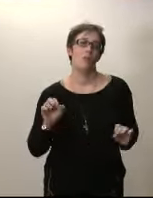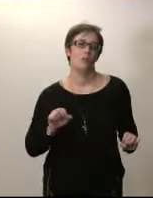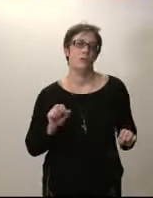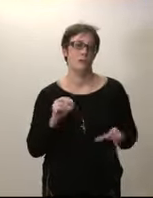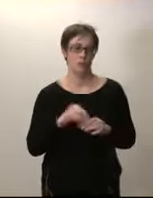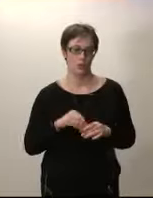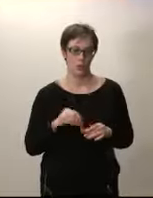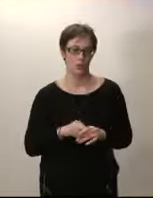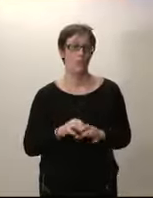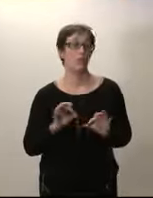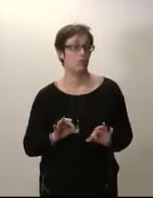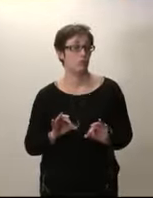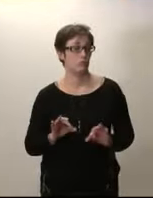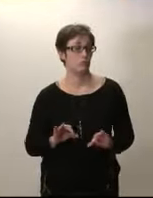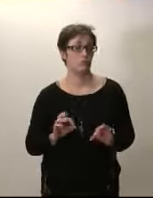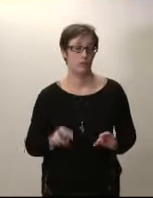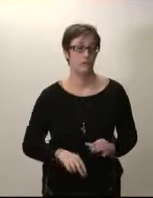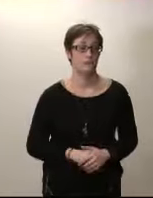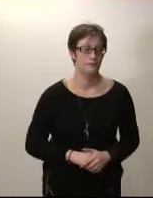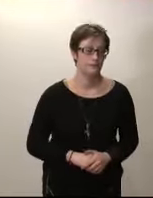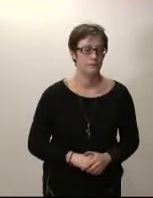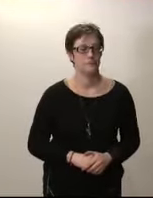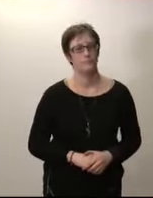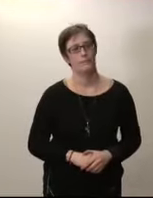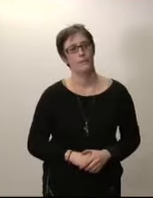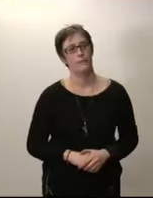la ville en le faisant ainsi.